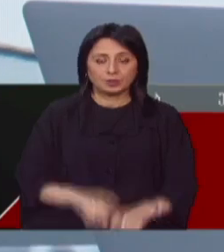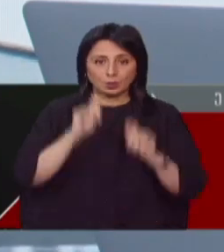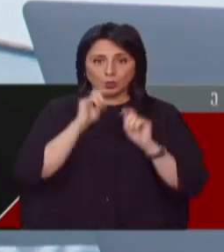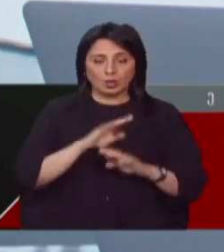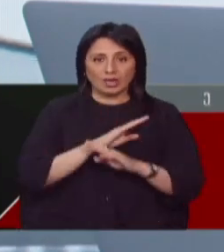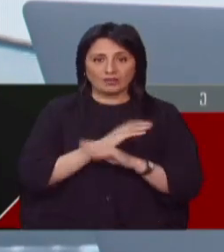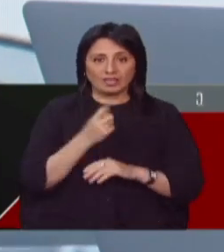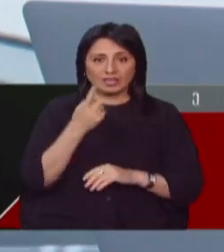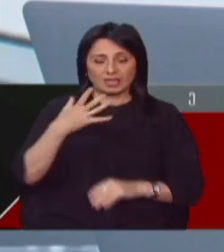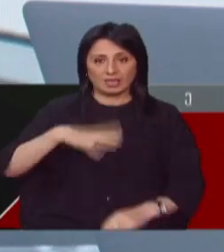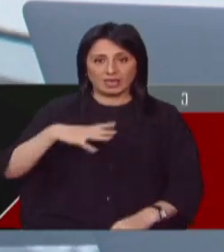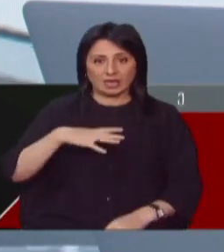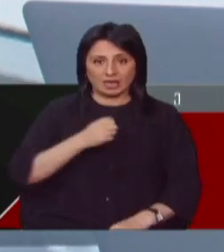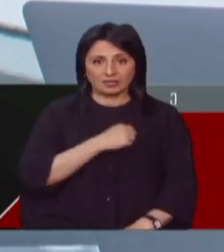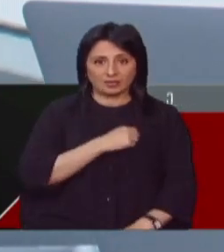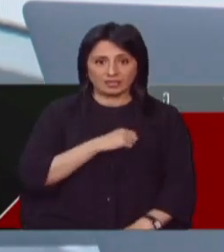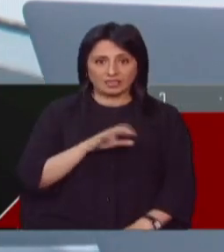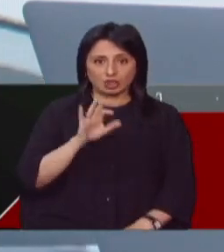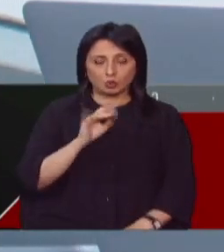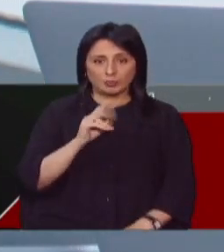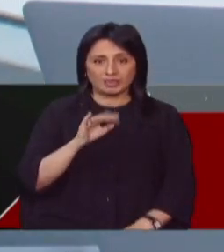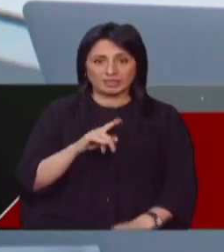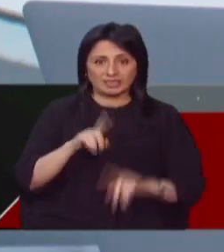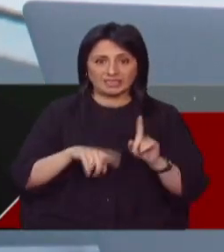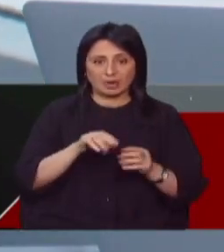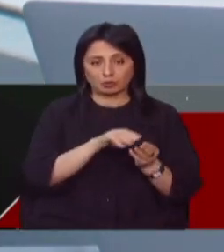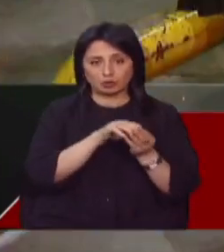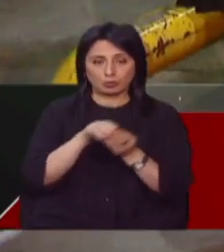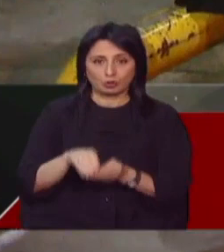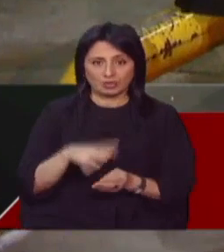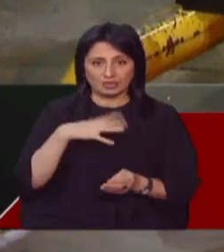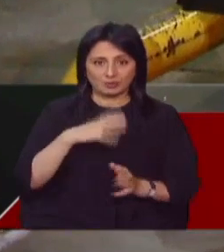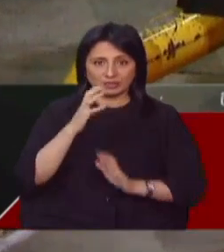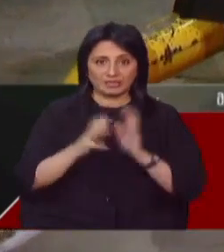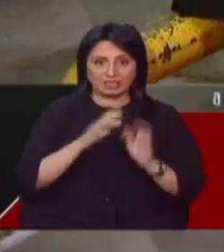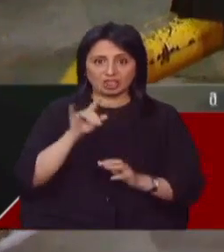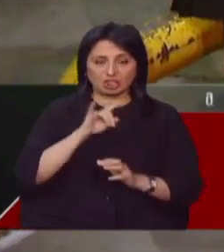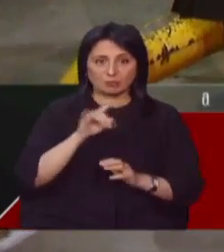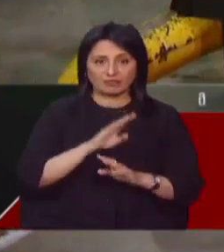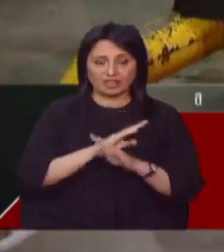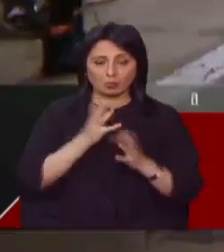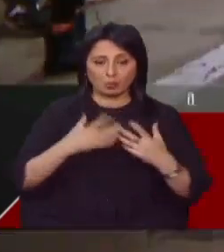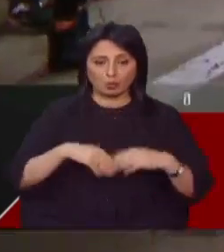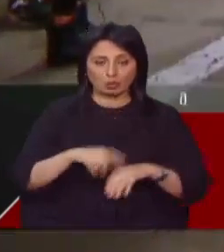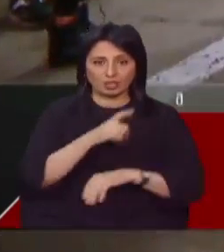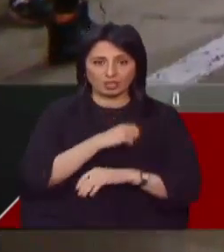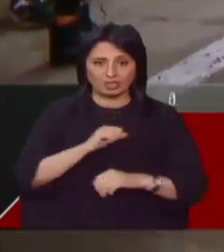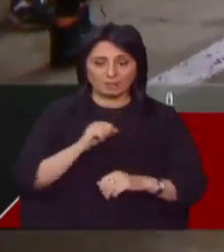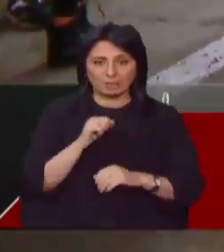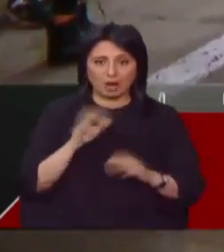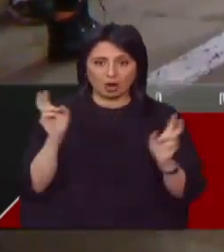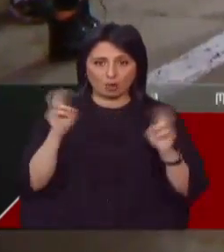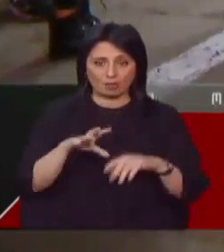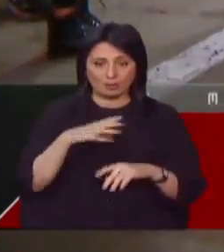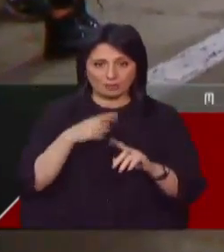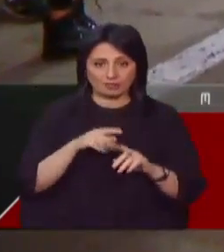უკრაინაში დაღუპული კიდევ ერთი ქართველი მებრძოლი ზაქარია შუბითიძე სამშობლოში ჩამოასვენეს. თბილისის საერთაშორისო აეროპორტში დაღუპულის ოჯახის წევრები და მეგობრები